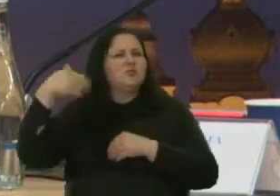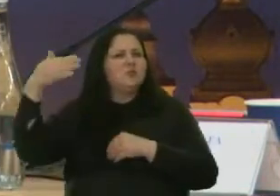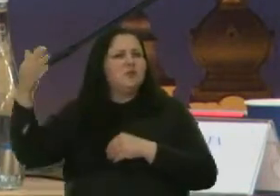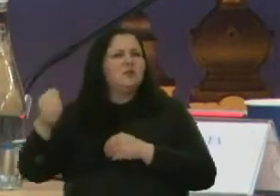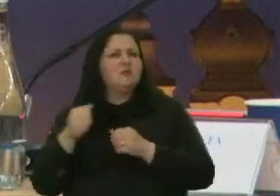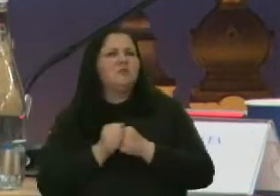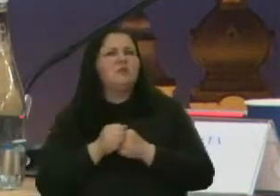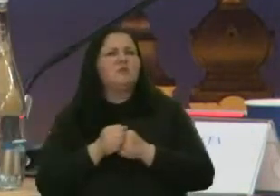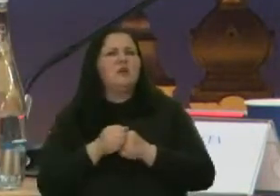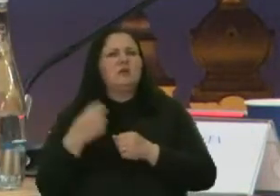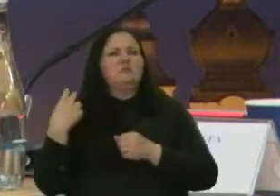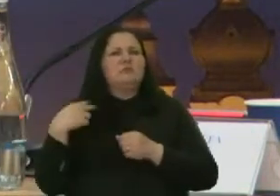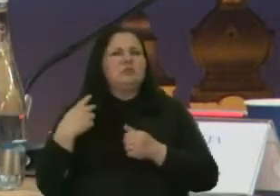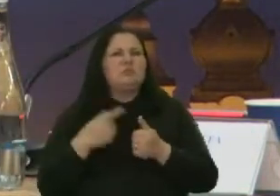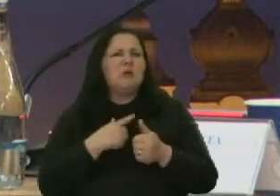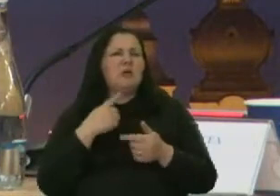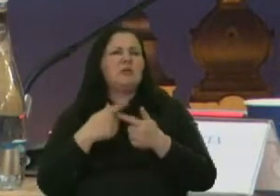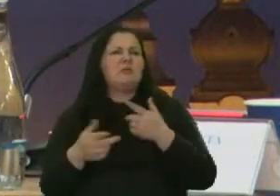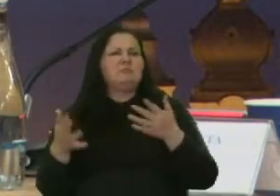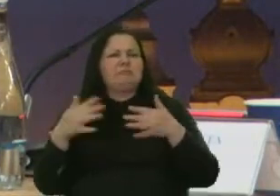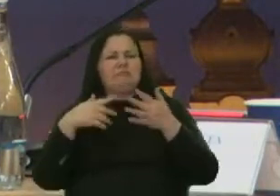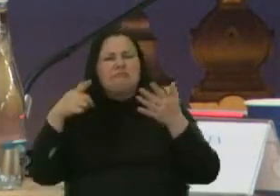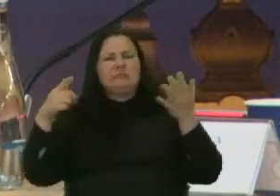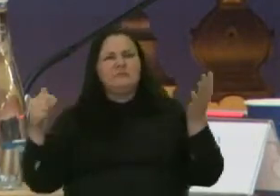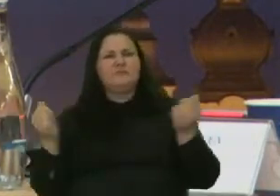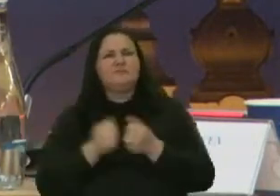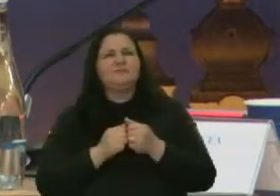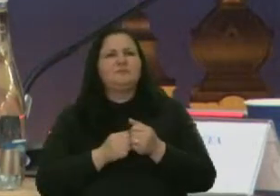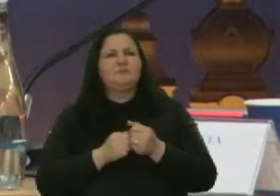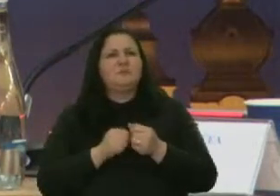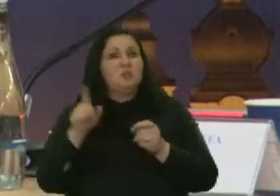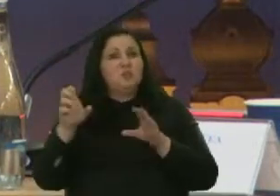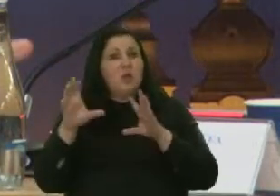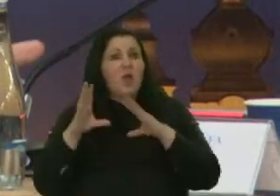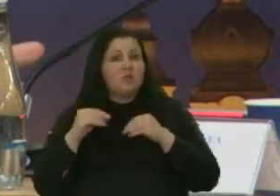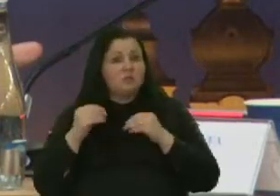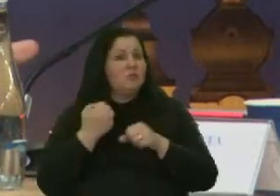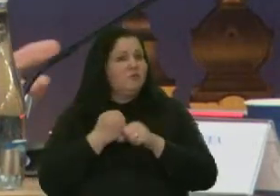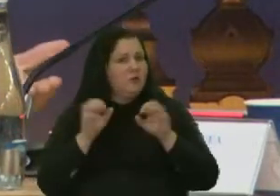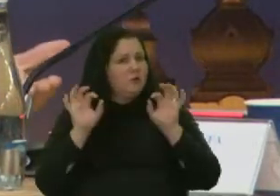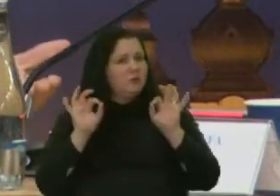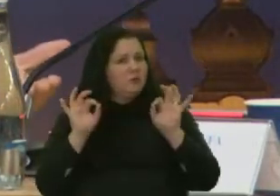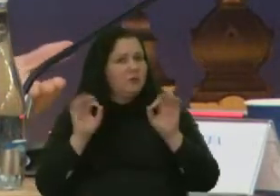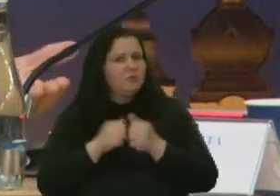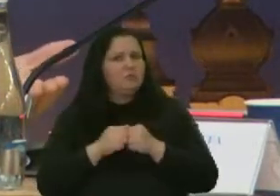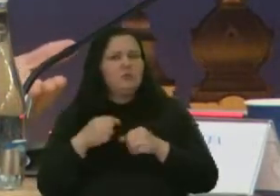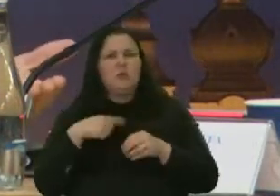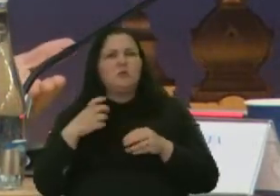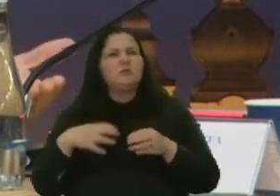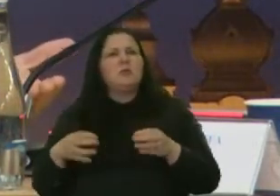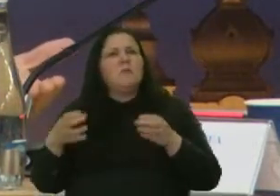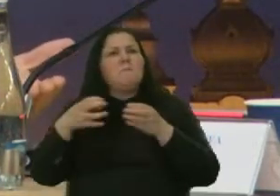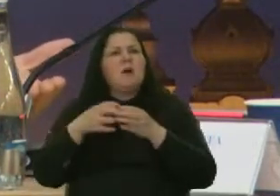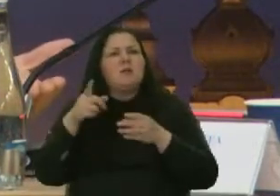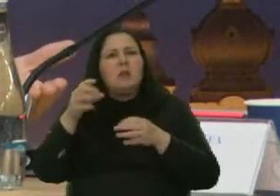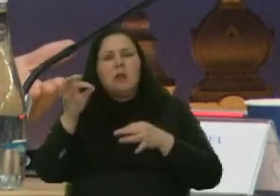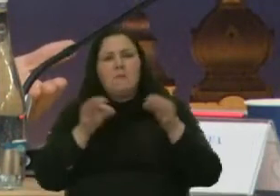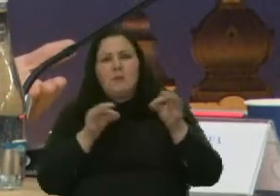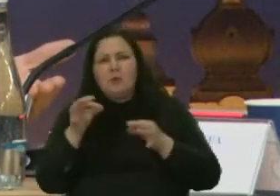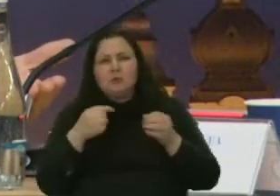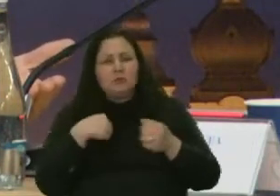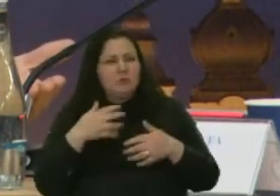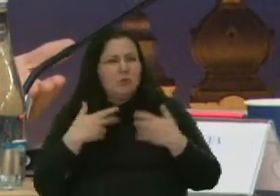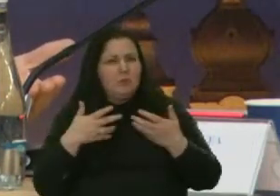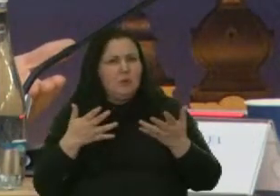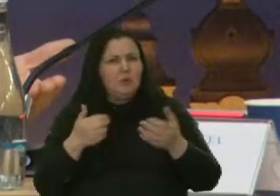î ari vă fac clientelar vă detona în el și acceptați foarte bine Bravo vouă eu nu sunt parte la proc și mă bucur că nu pot